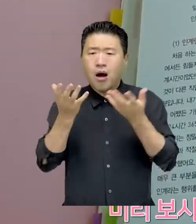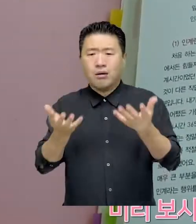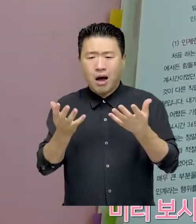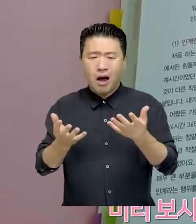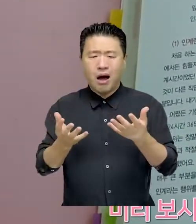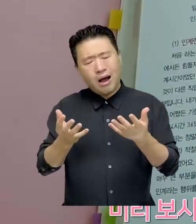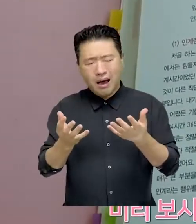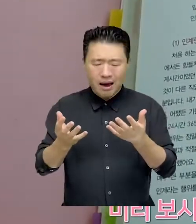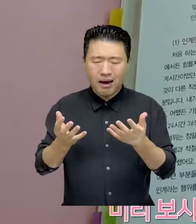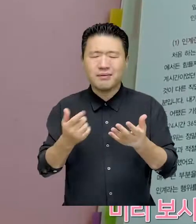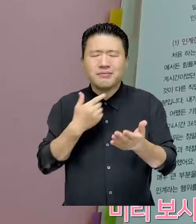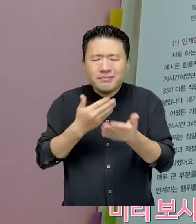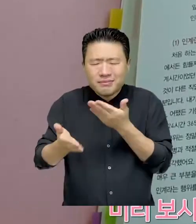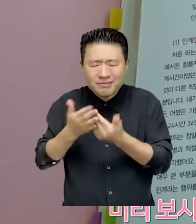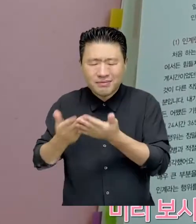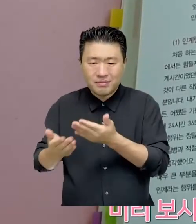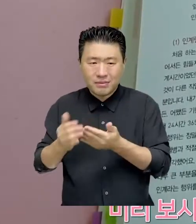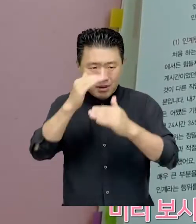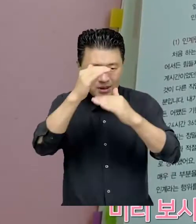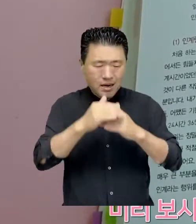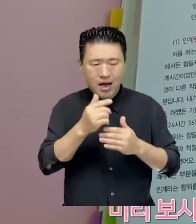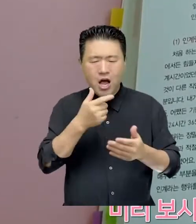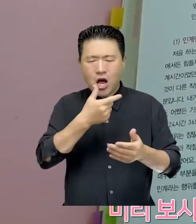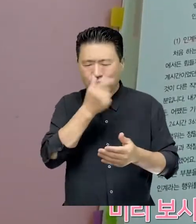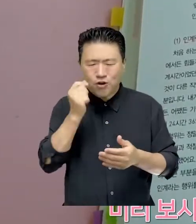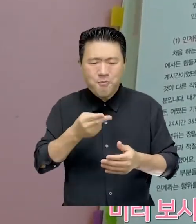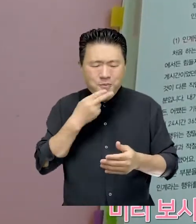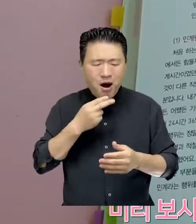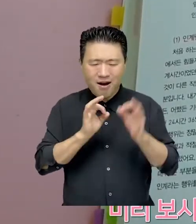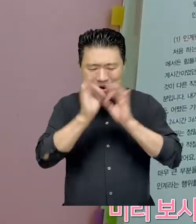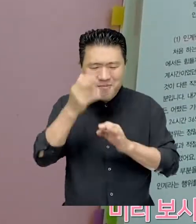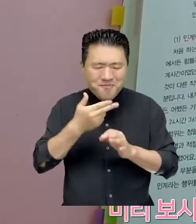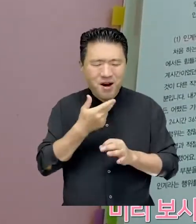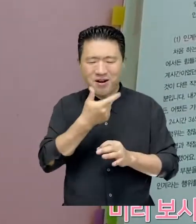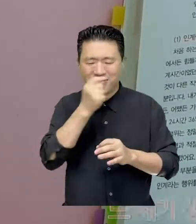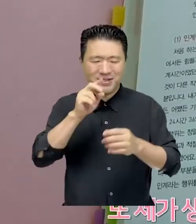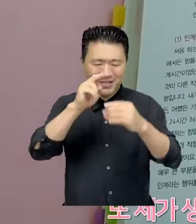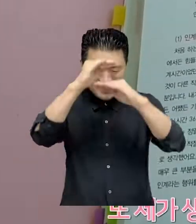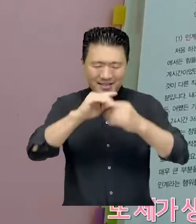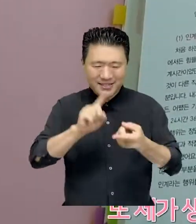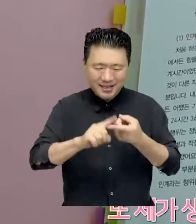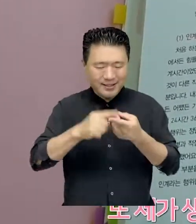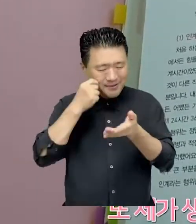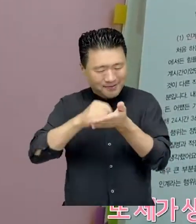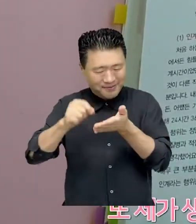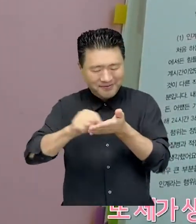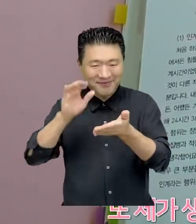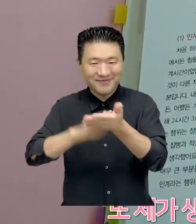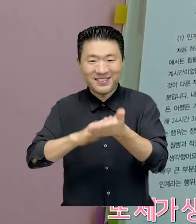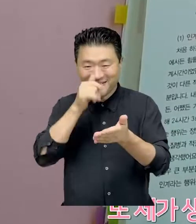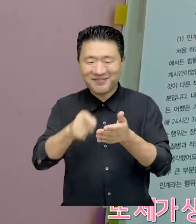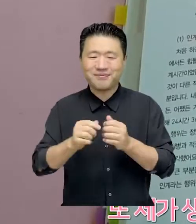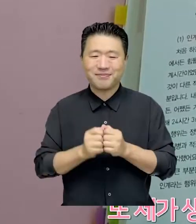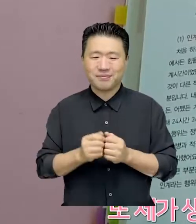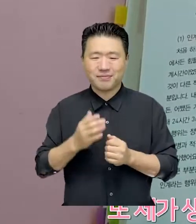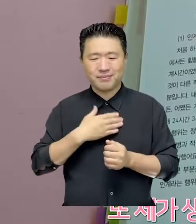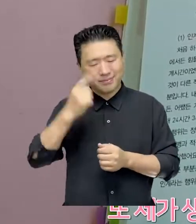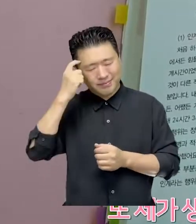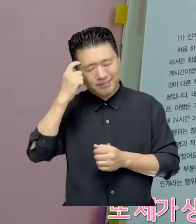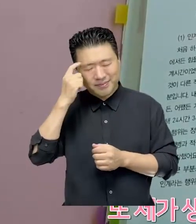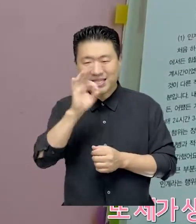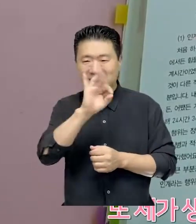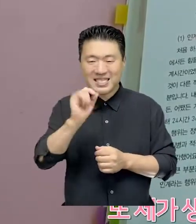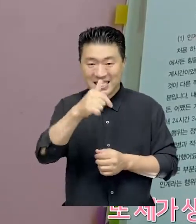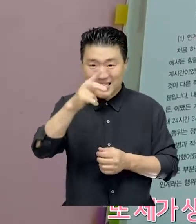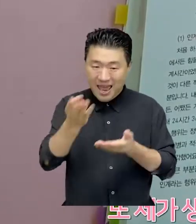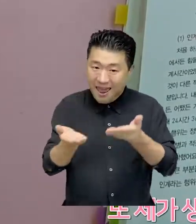있는 많은 일들 미리 보시면 조금 실수를 덜 하지 않을까 하는 생각에서 적어봤던 것들이 있습니다. 그래서 제가